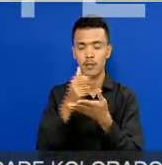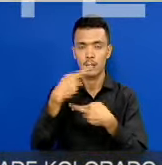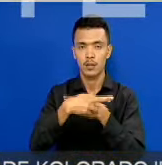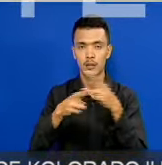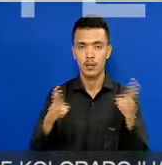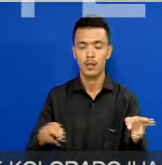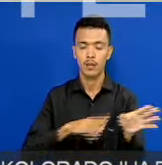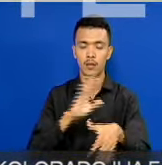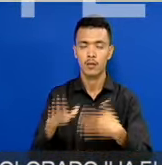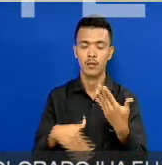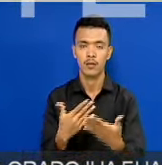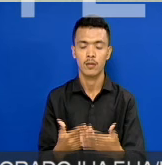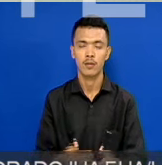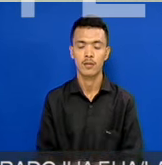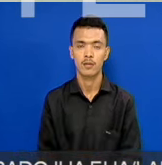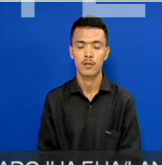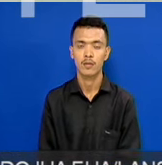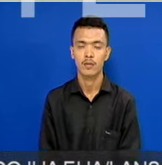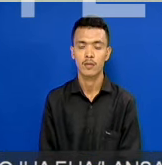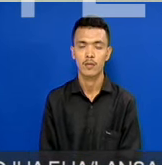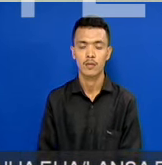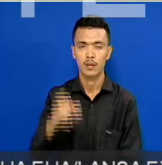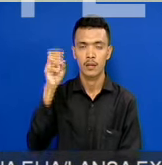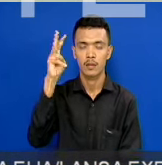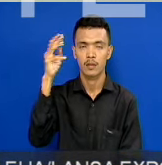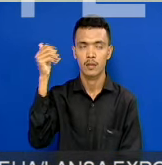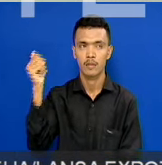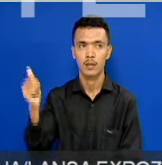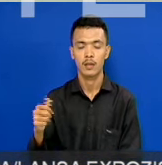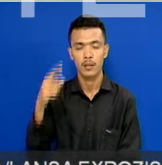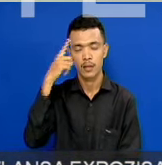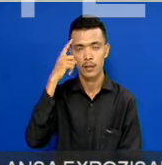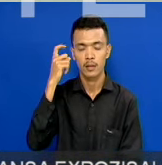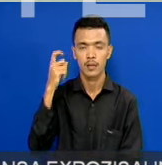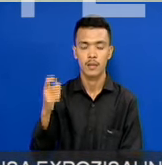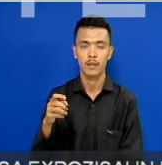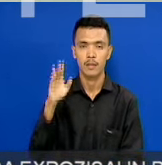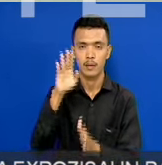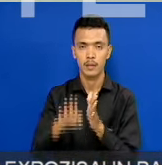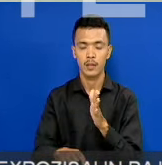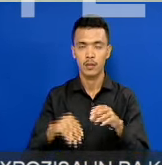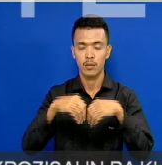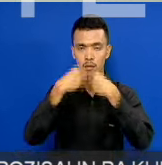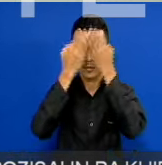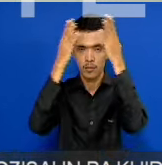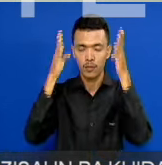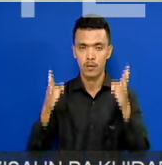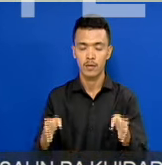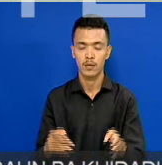parte ini, kami bas sekundari ini impactnya bot tetes. Tambah saya tambah minus profesores dan